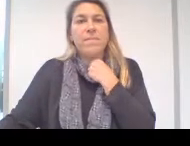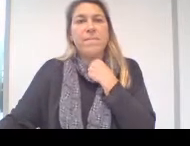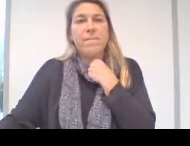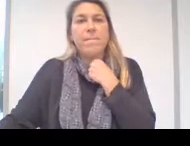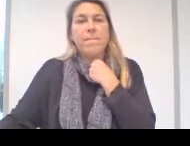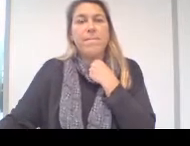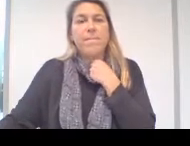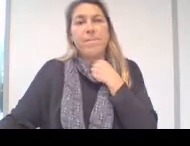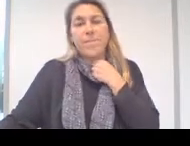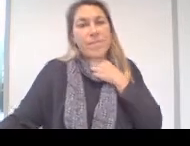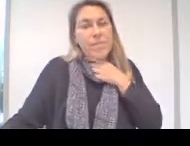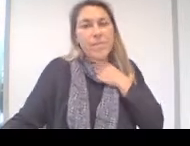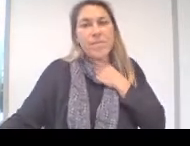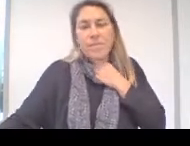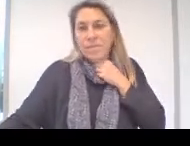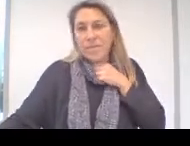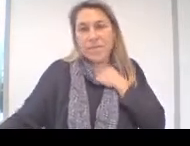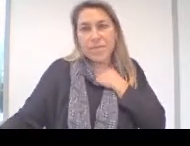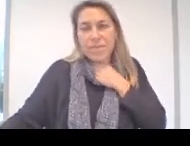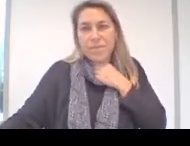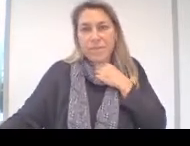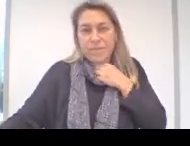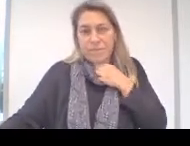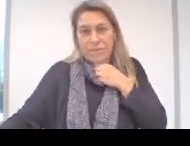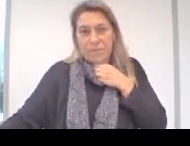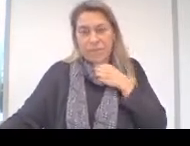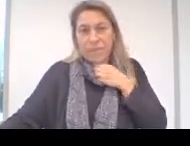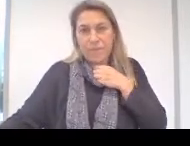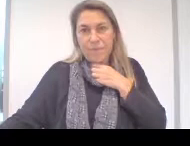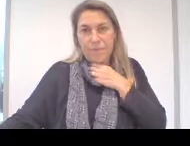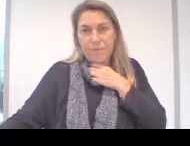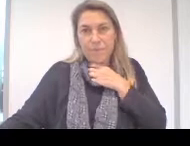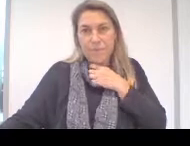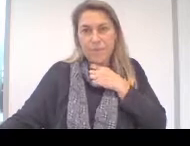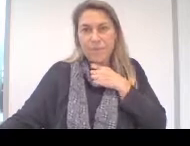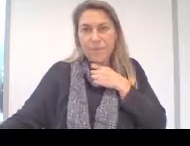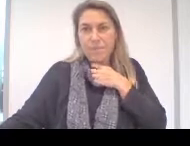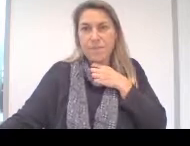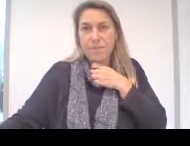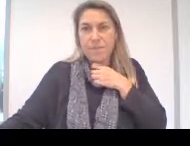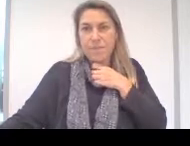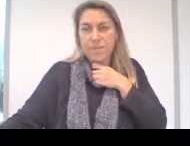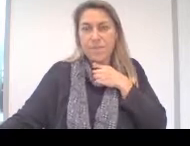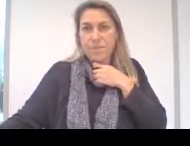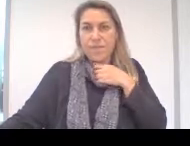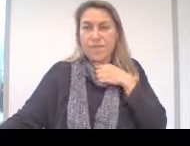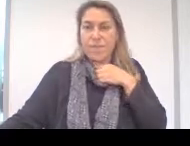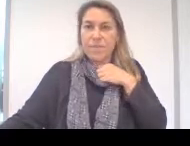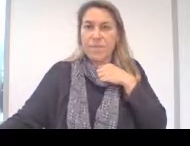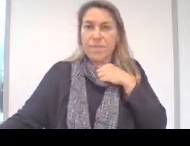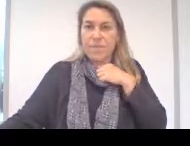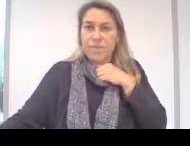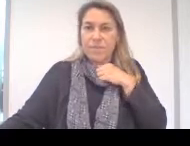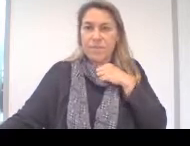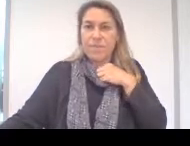légal permet aussi de structurer tout ça. Mais c'est vrai que oui, on a des horaires découpés. Alors je pense qu'on est tous employeurs